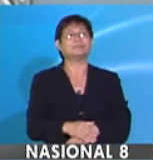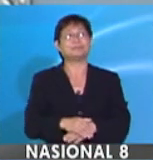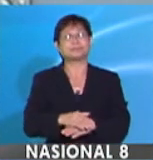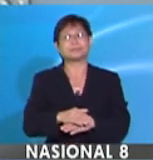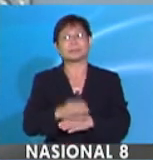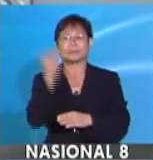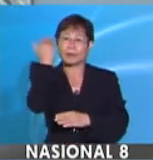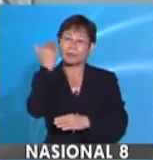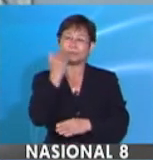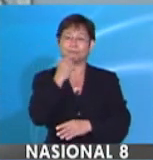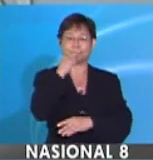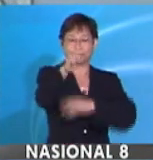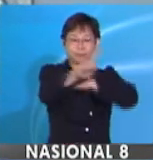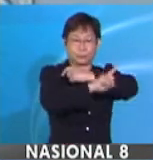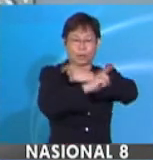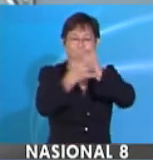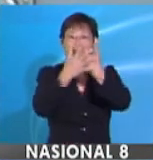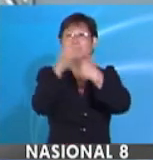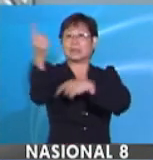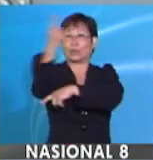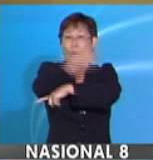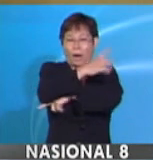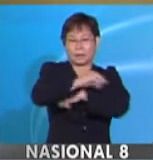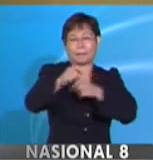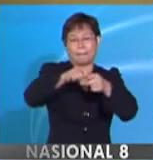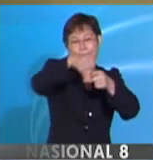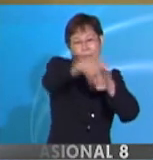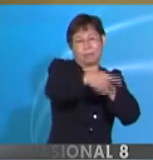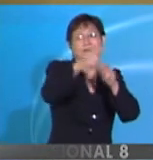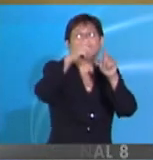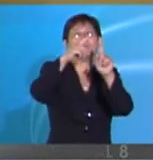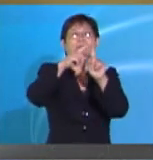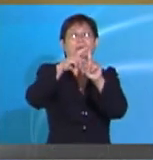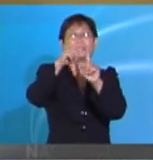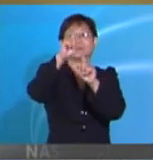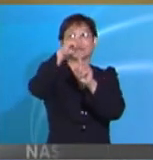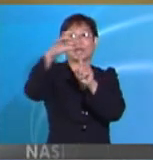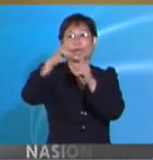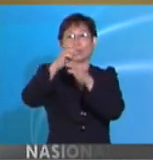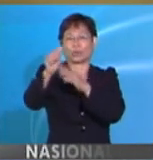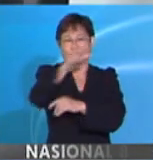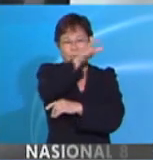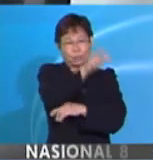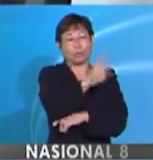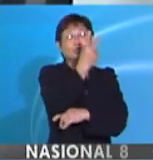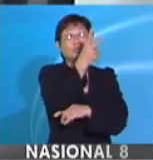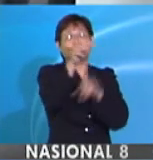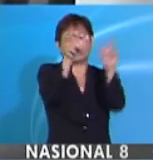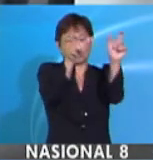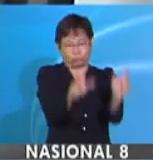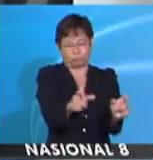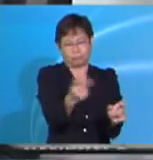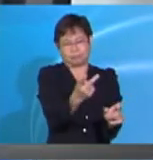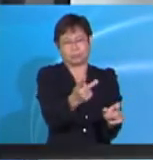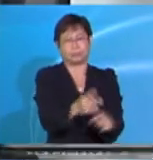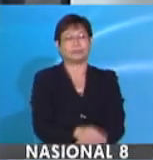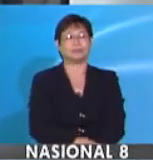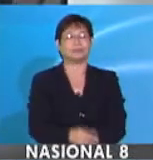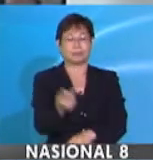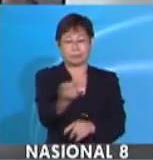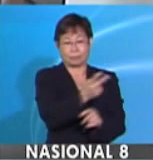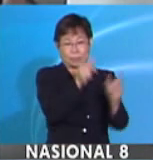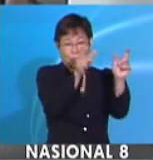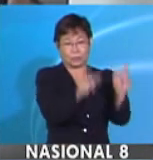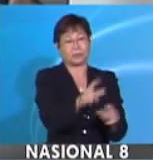menjatuhkan hukuman penjara sehari dan denda 100 Ringgit terhadap Duo tertuduh mereka